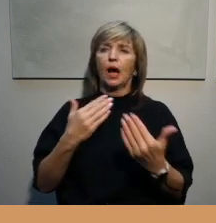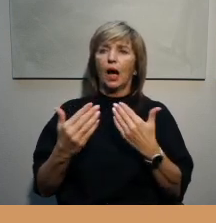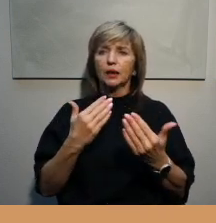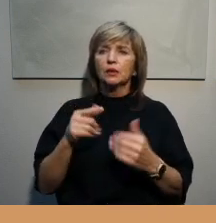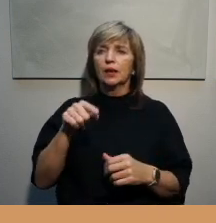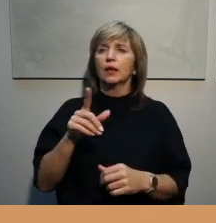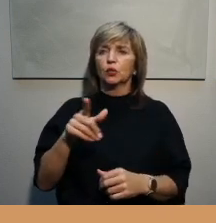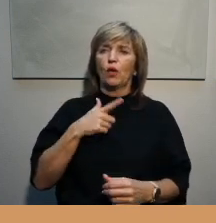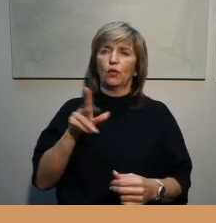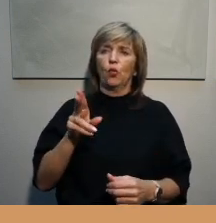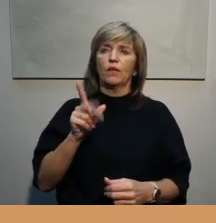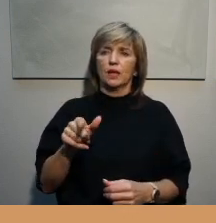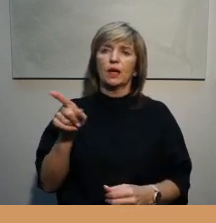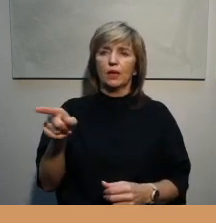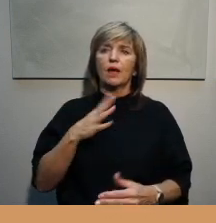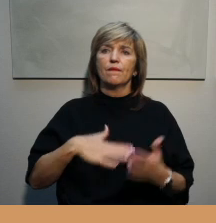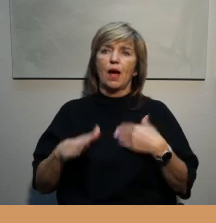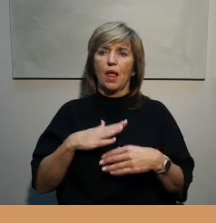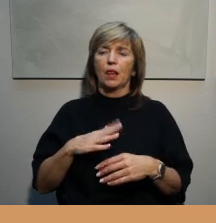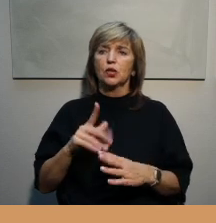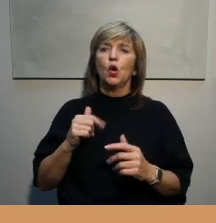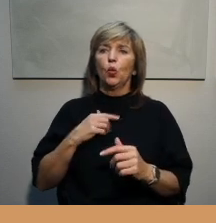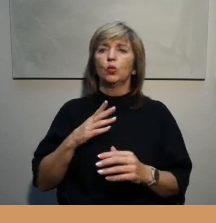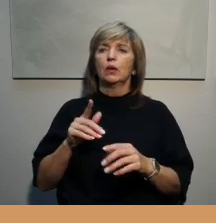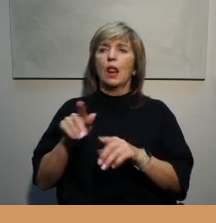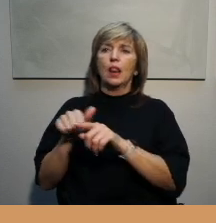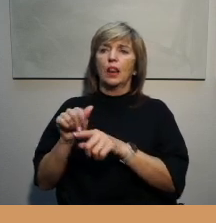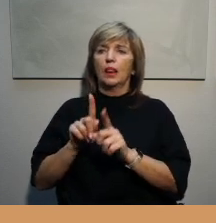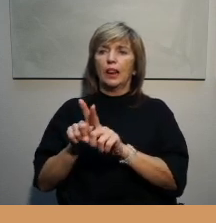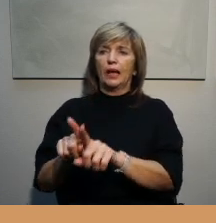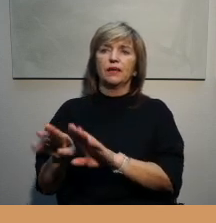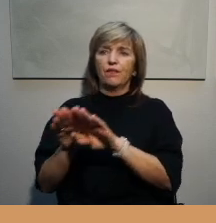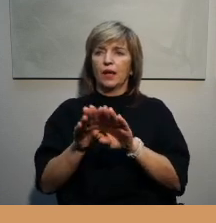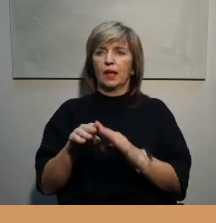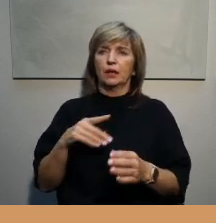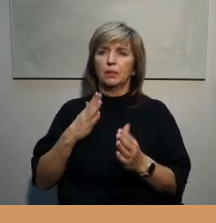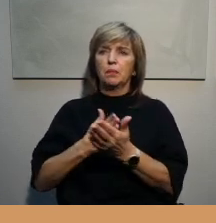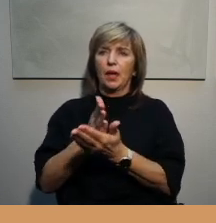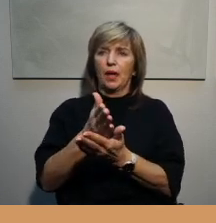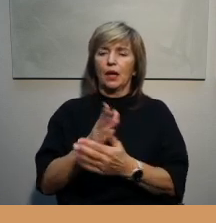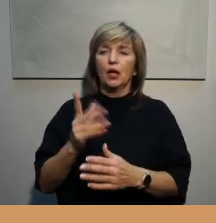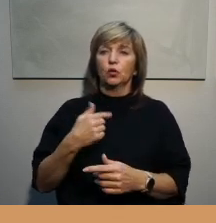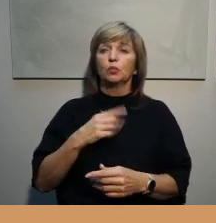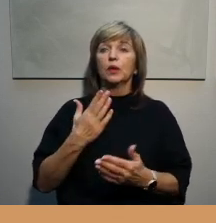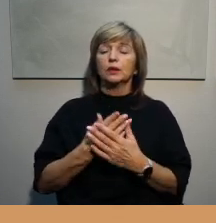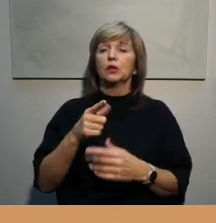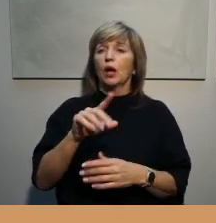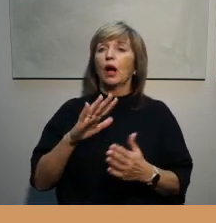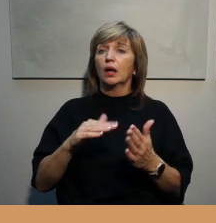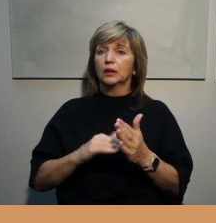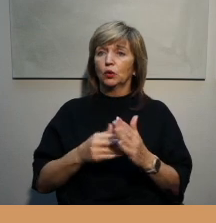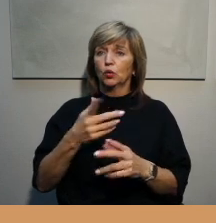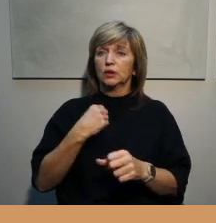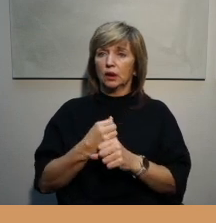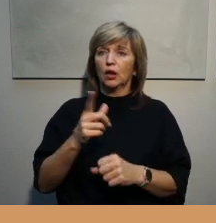attiecības, tas ir tas, ko viņi vēlas. Un līdzvērtīga pieeja. arī tajos gadījumos, kur man ir nācies strādāt ar